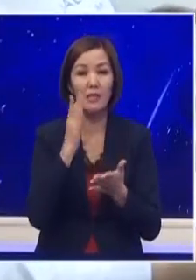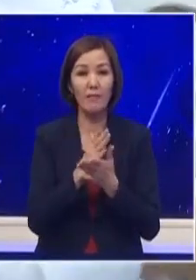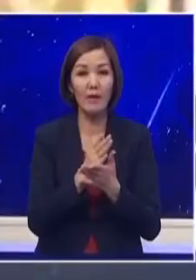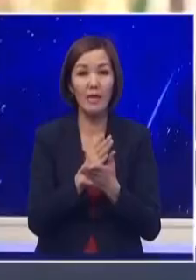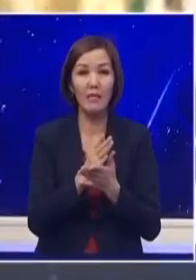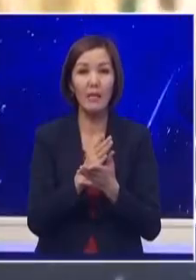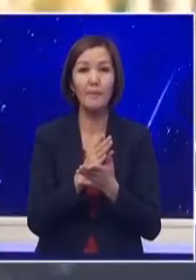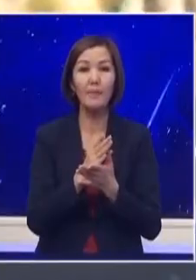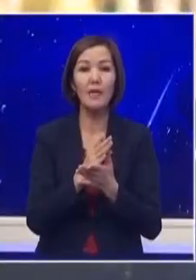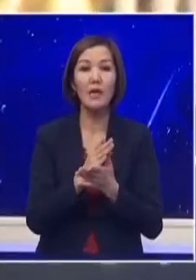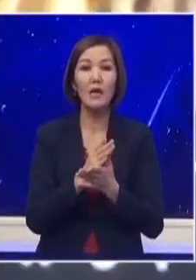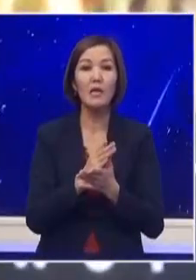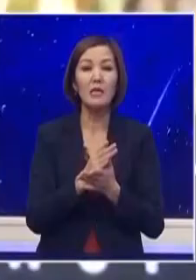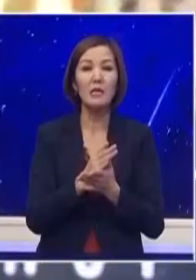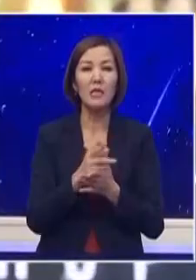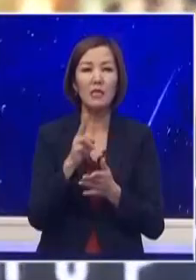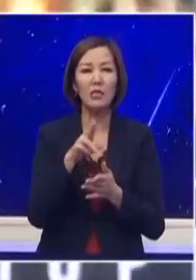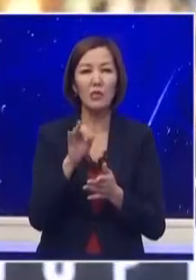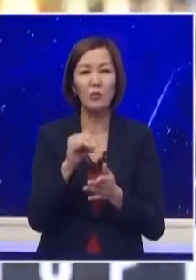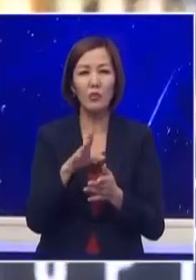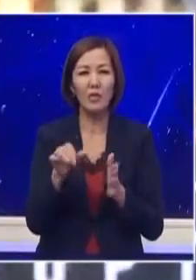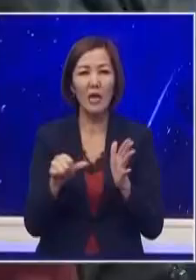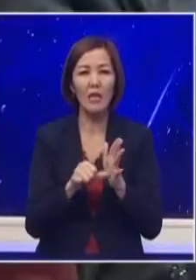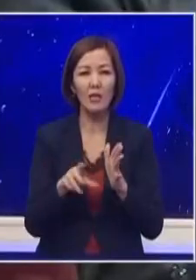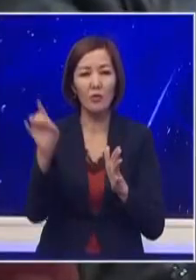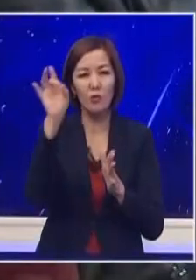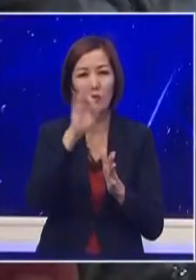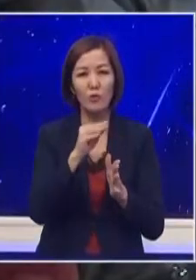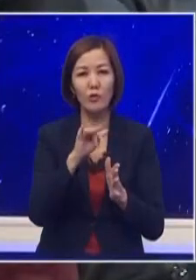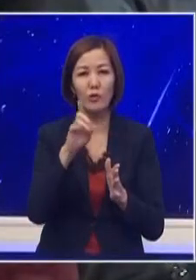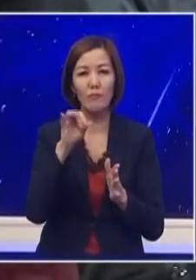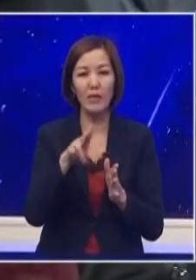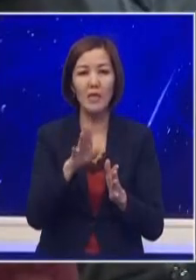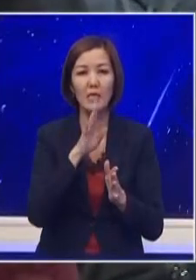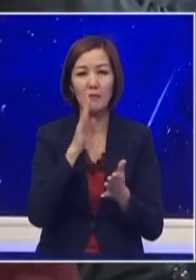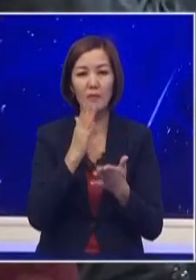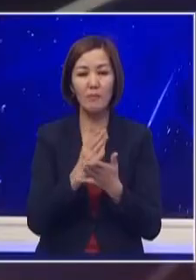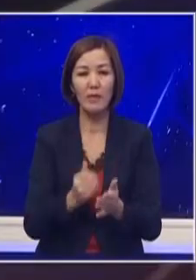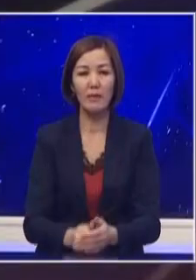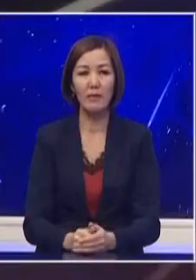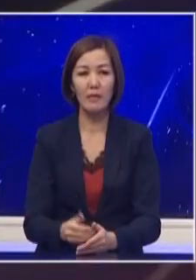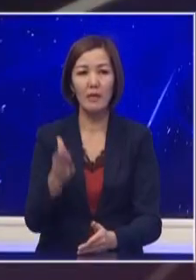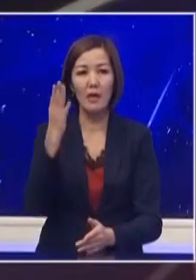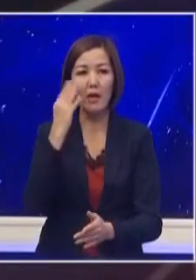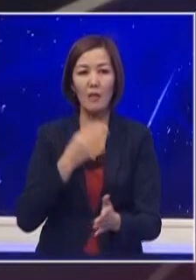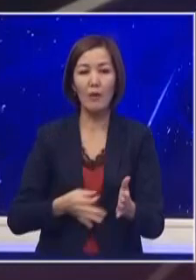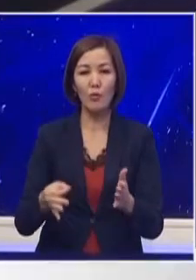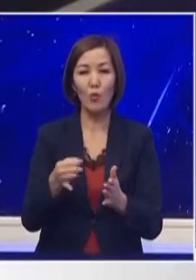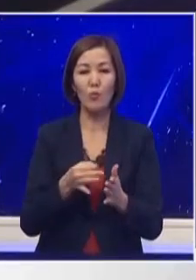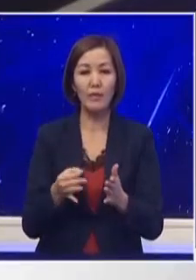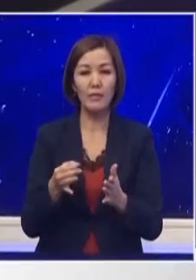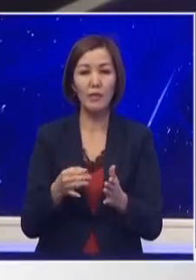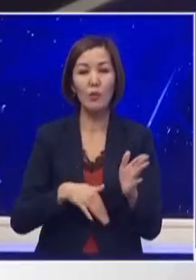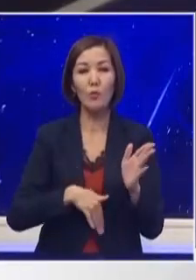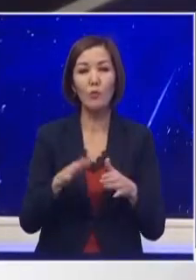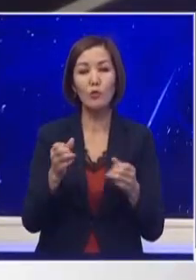үлгі болып атышқан жастың бірі джиу-джитсудан 6 дүркін әлем чемпионы Жібек Құлымбет. Алматы облысының